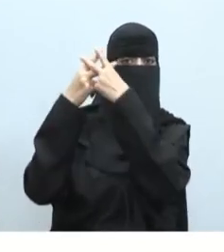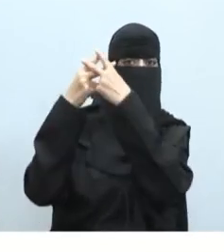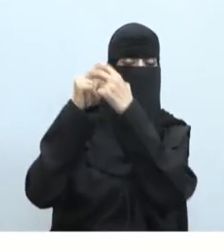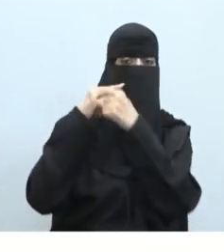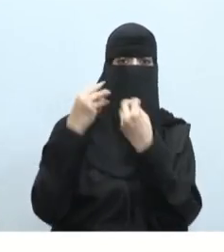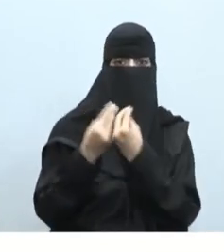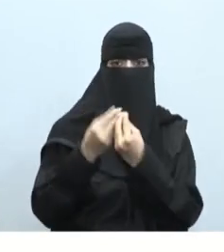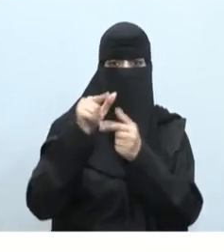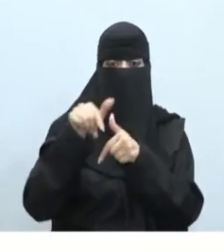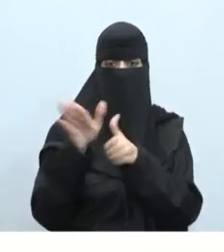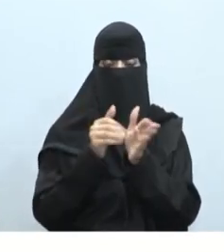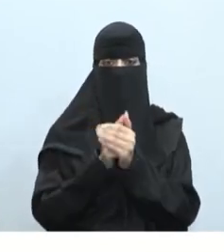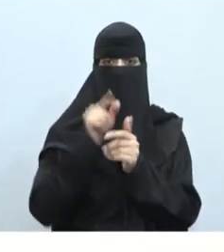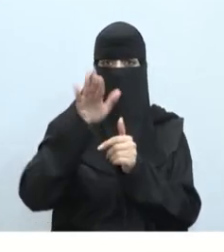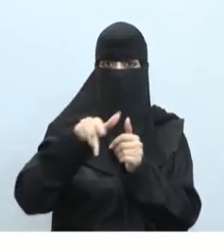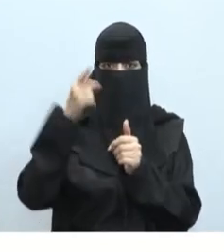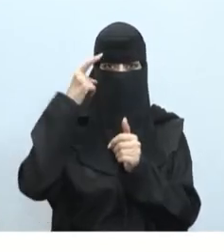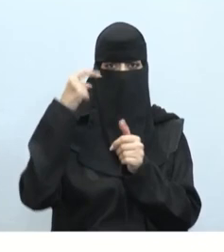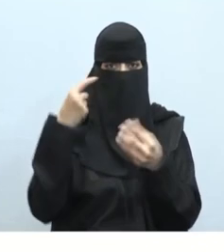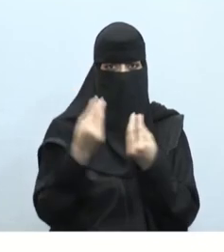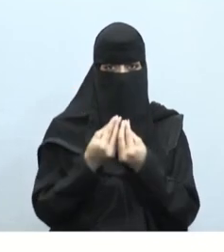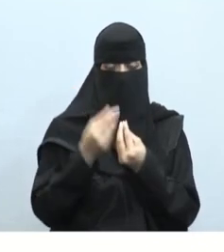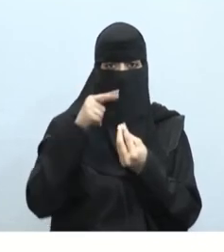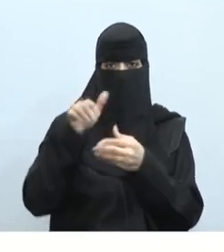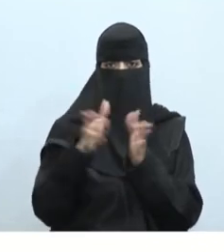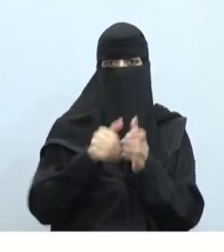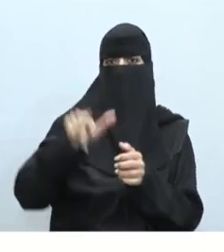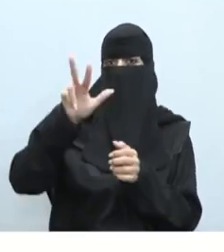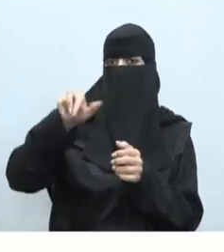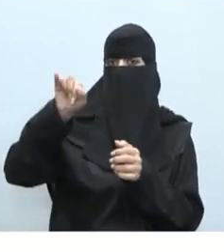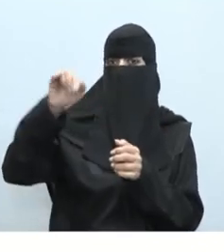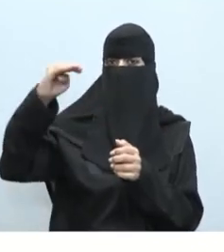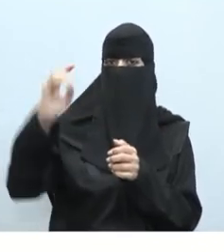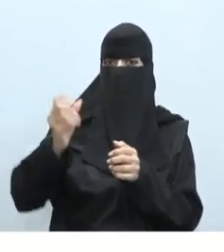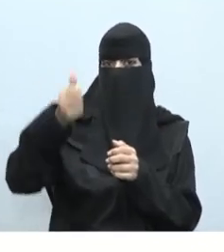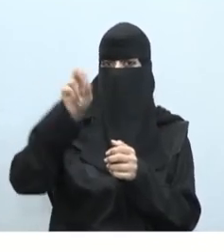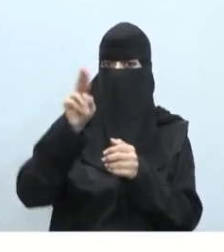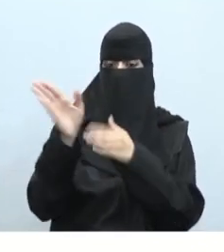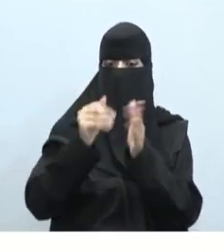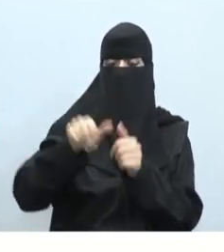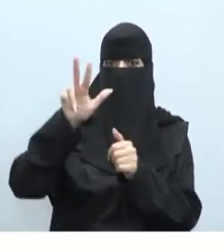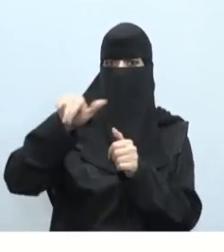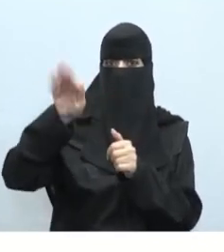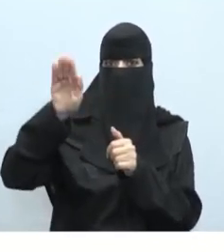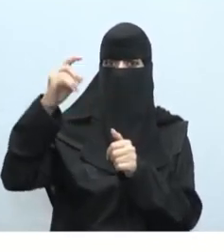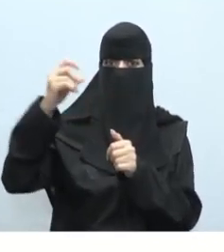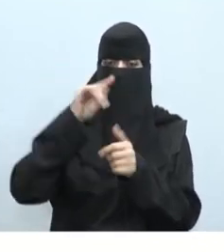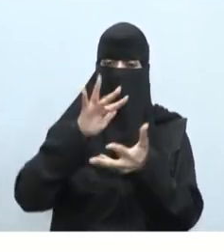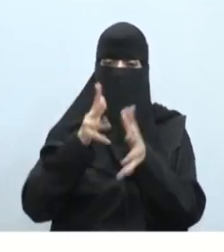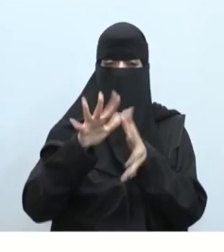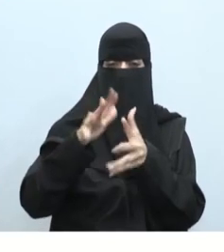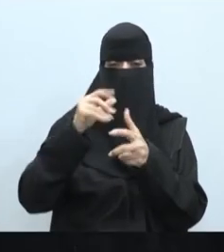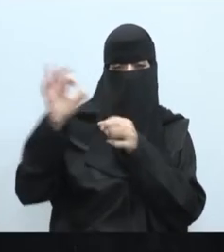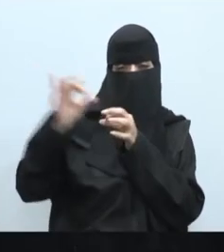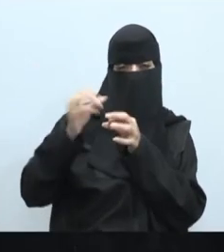ابناء وبنات الطلاب اذا سوف نتعرف في هذا الدرس على المجرات والسدم واجرام شبه نجميه